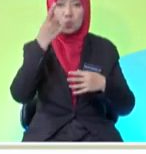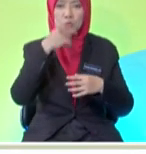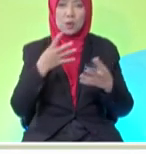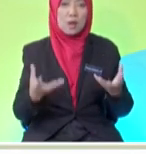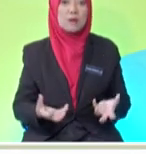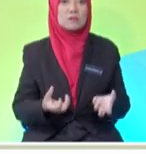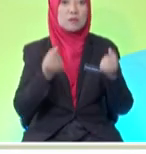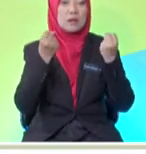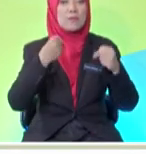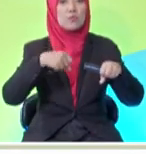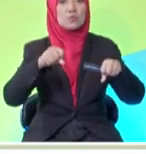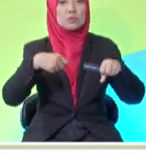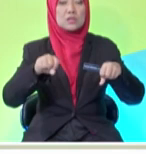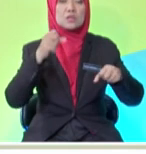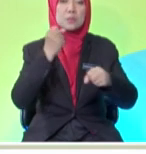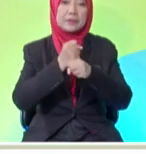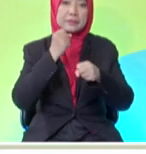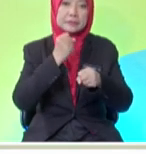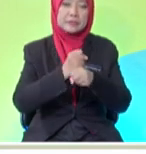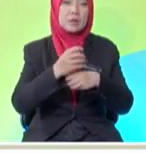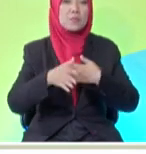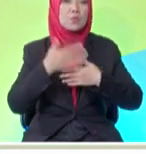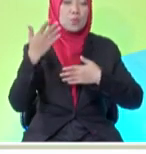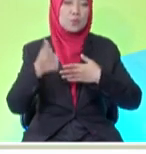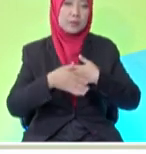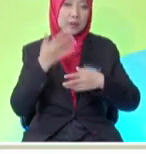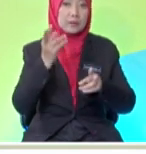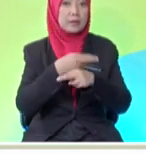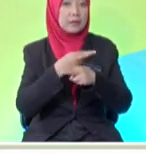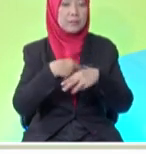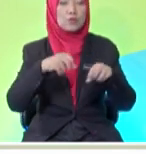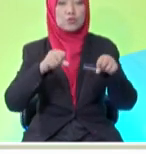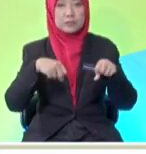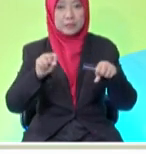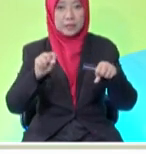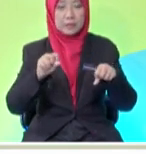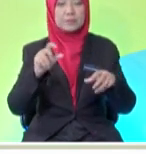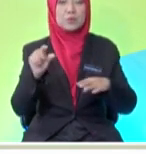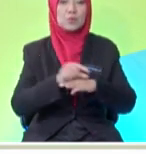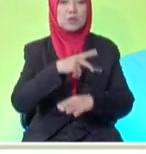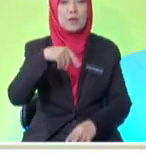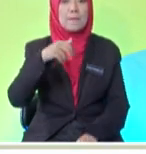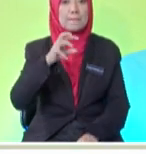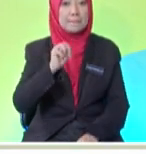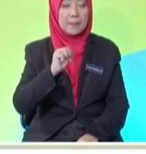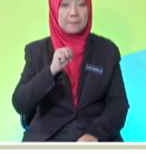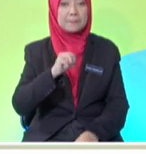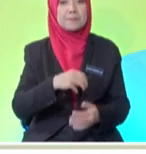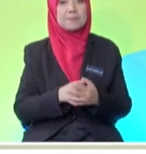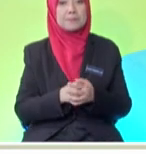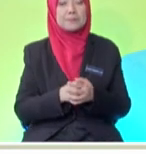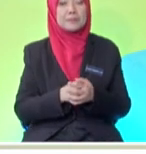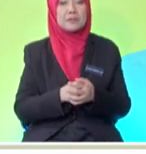bagi tujuan memudahkan kerja Servis dilakukan Oke mesin ini menggunakan pump hidrolik untuk menaik dan menurunkan